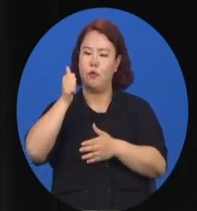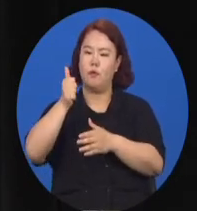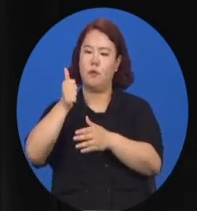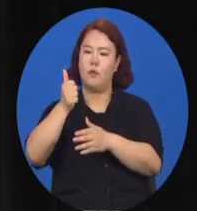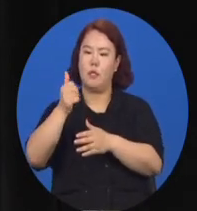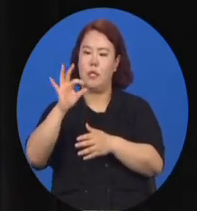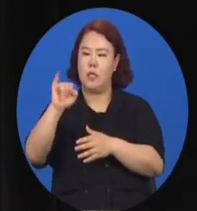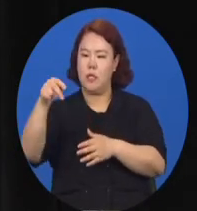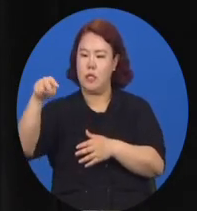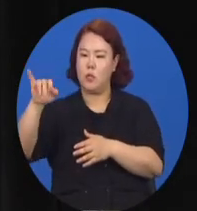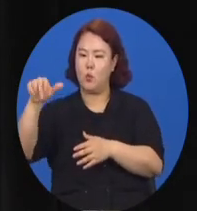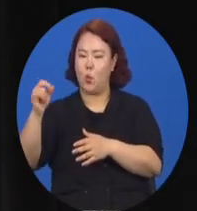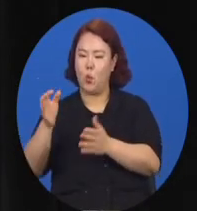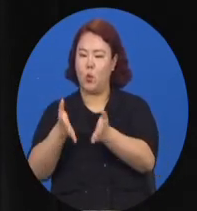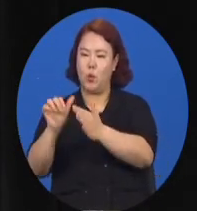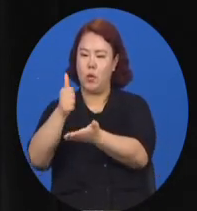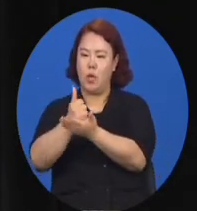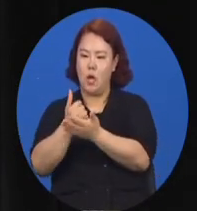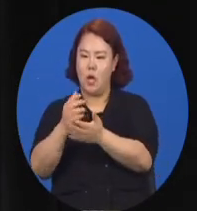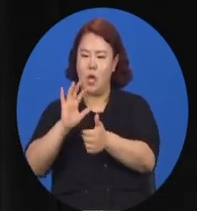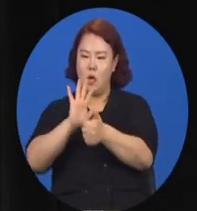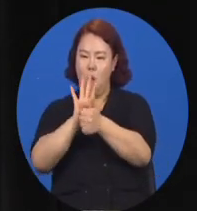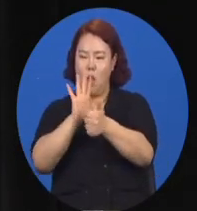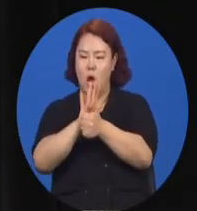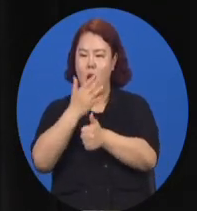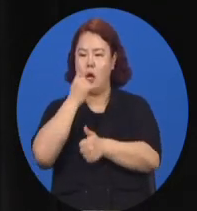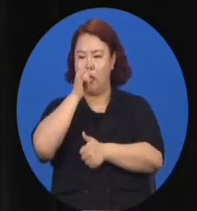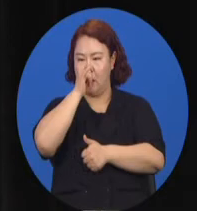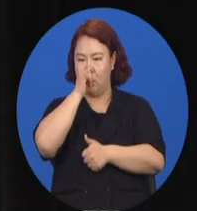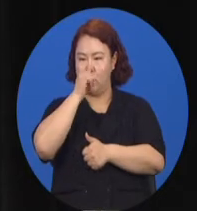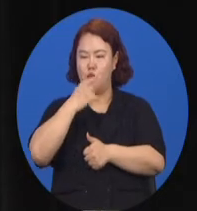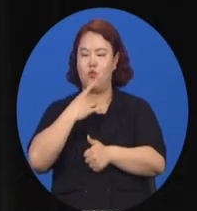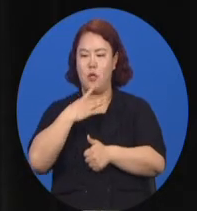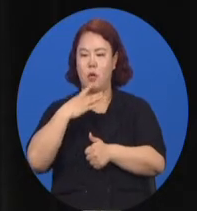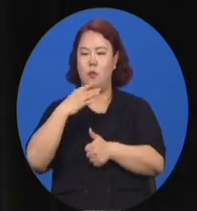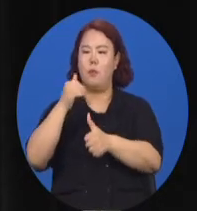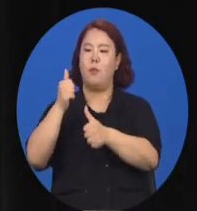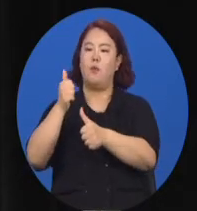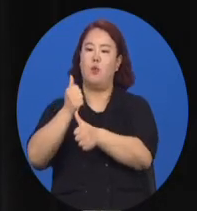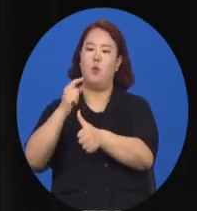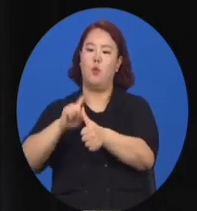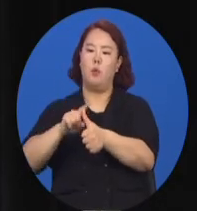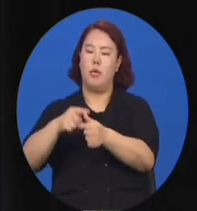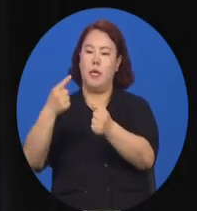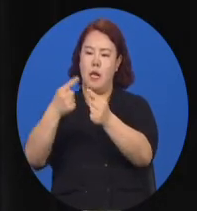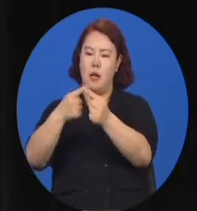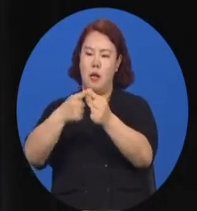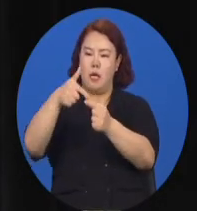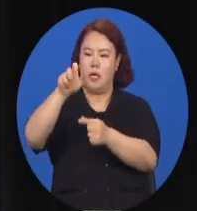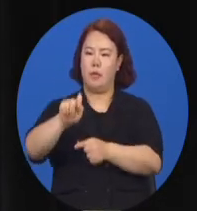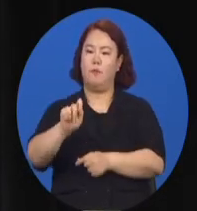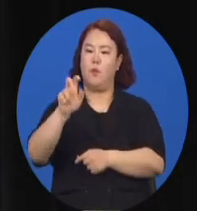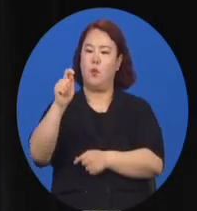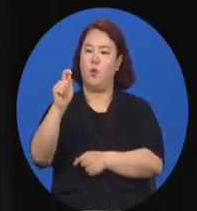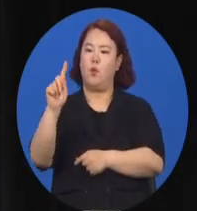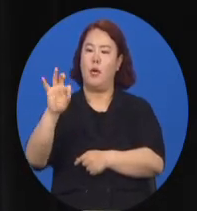지사와 협력할 수 있는 유일한 후보, 기호 1번 김광직이 단양 군수가 되어야 하지